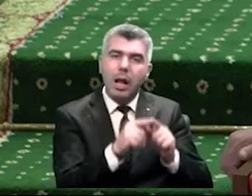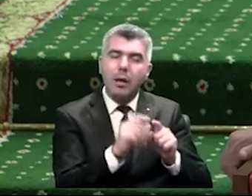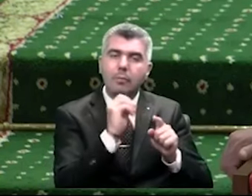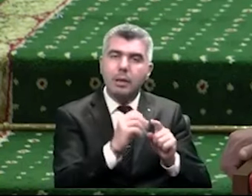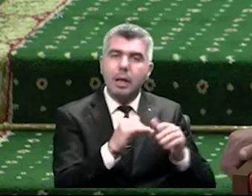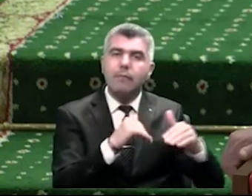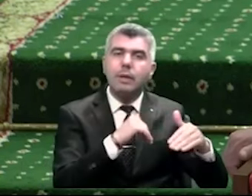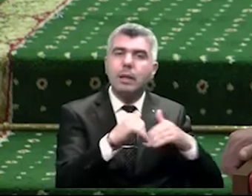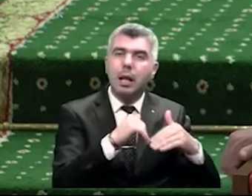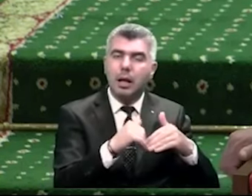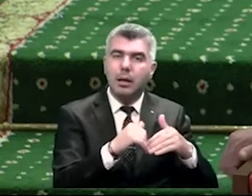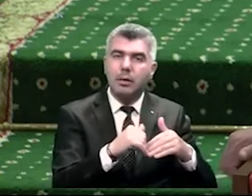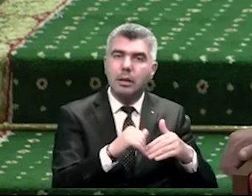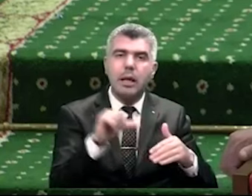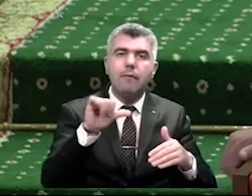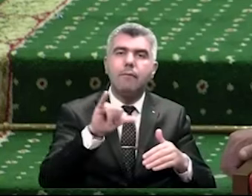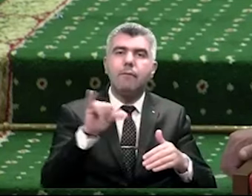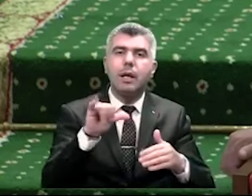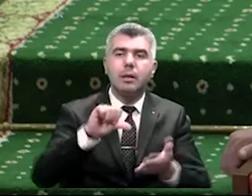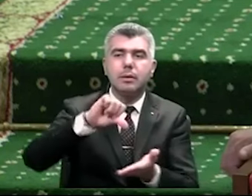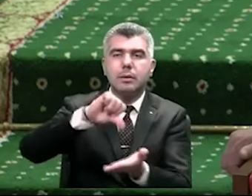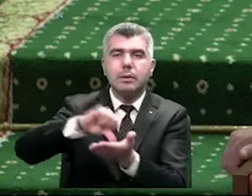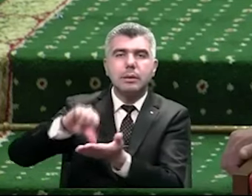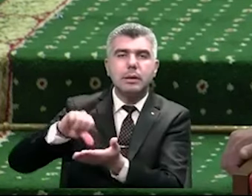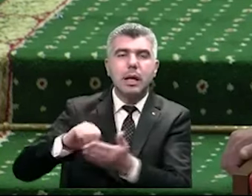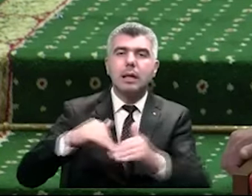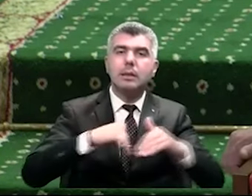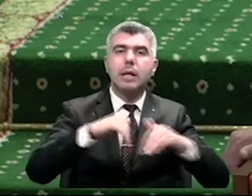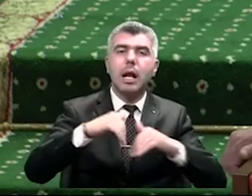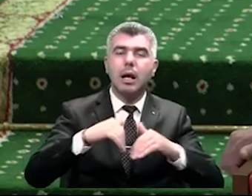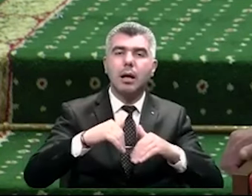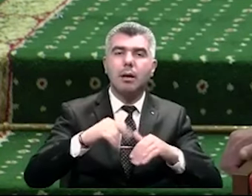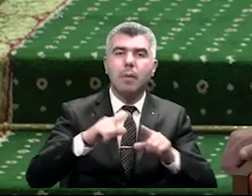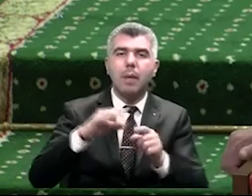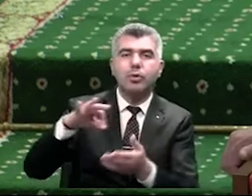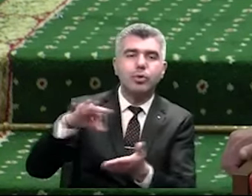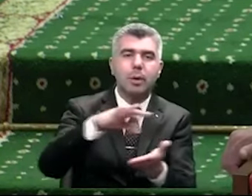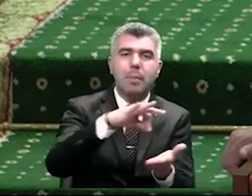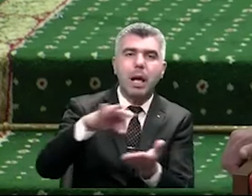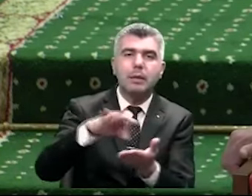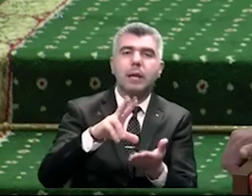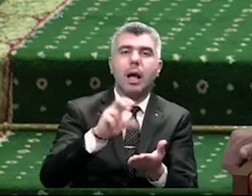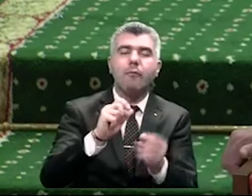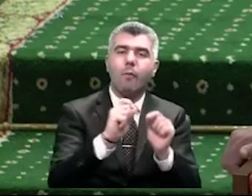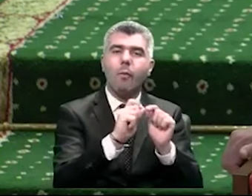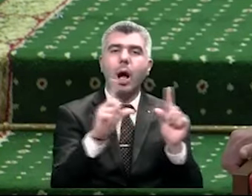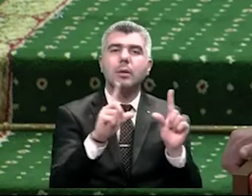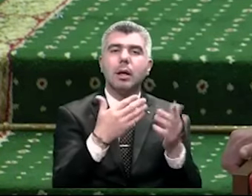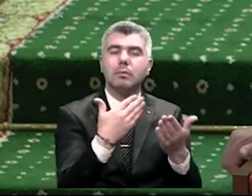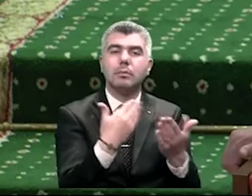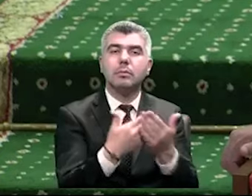كذلك تحديد ما هي تصنيف هذه الطرق باش يكون عندنا كذلك واحد التصور خاص